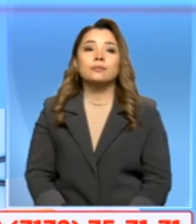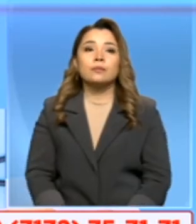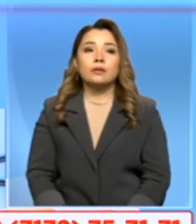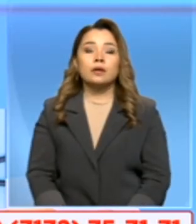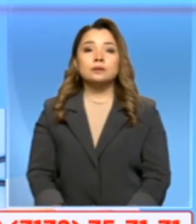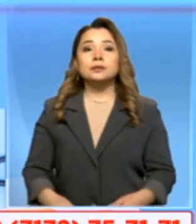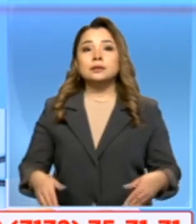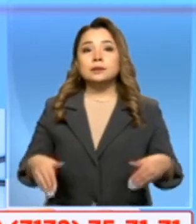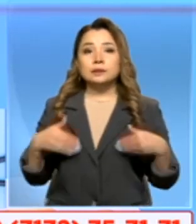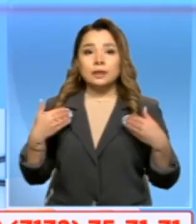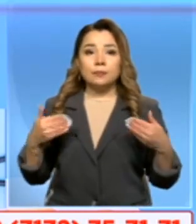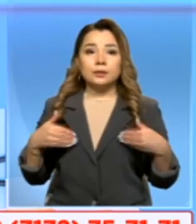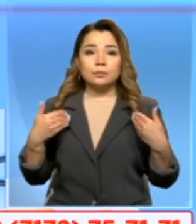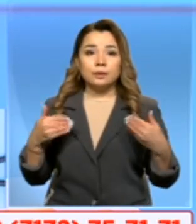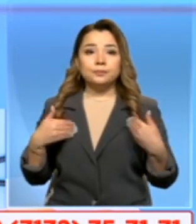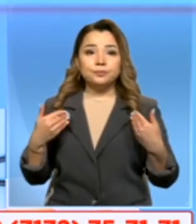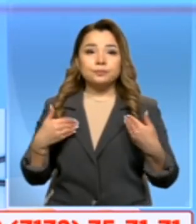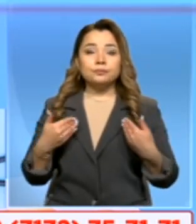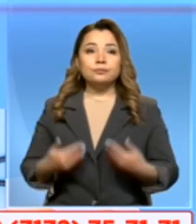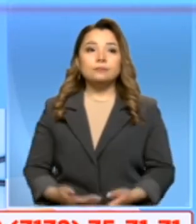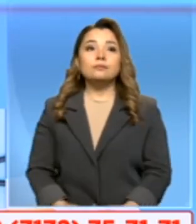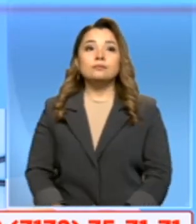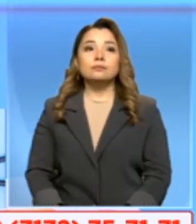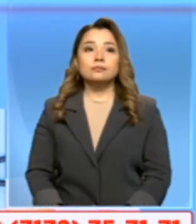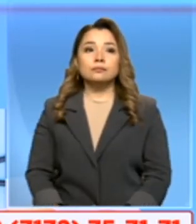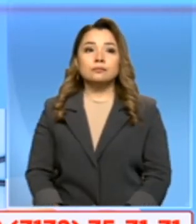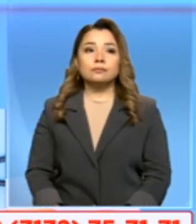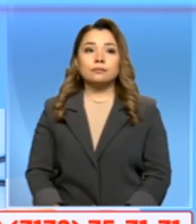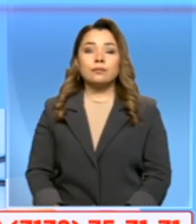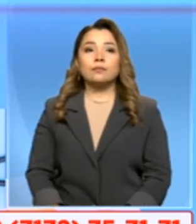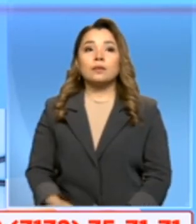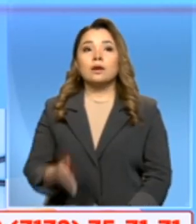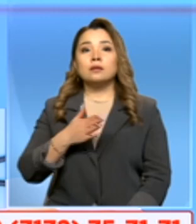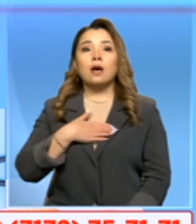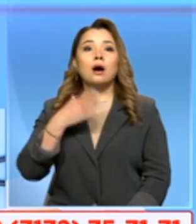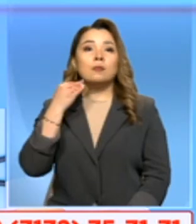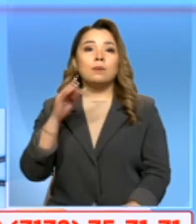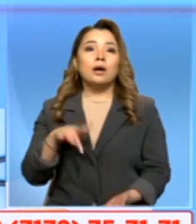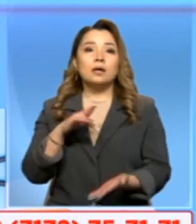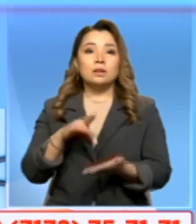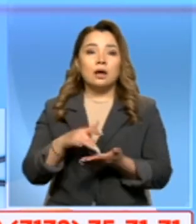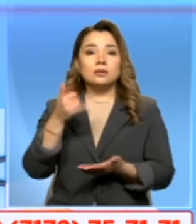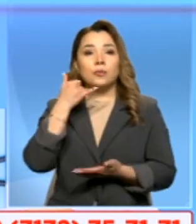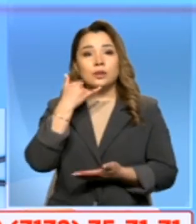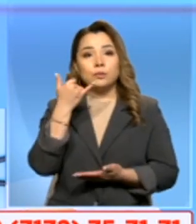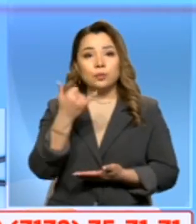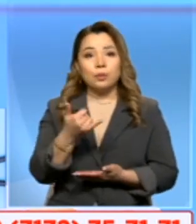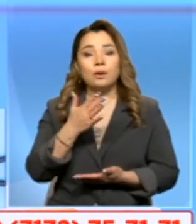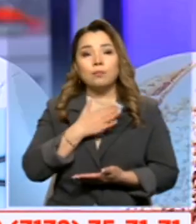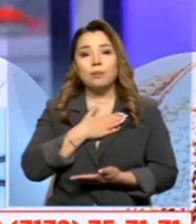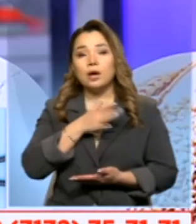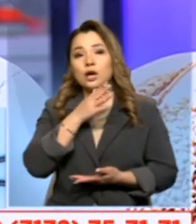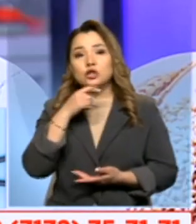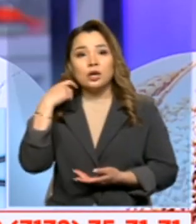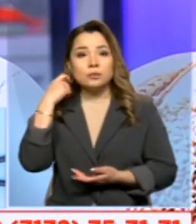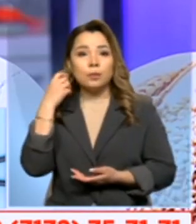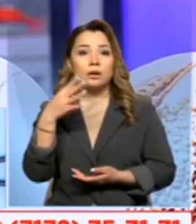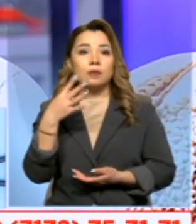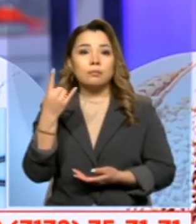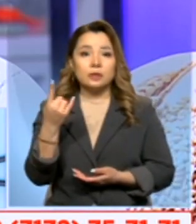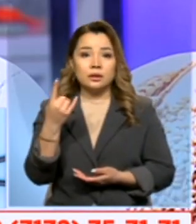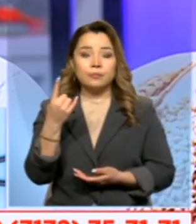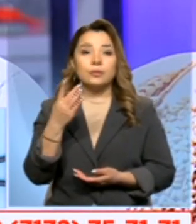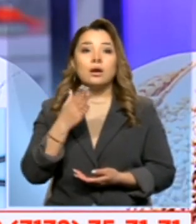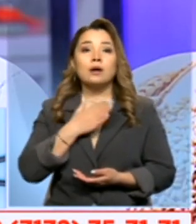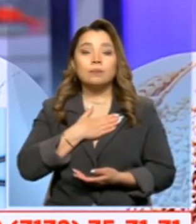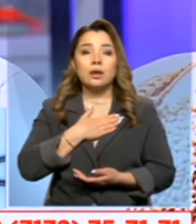Алло, сәлеметсіз ба? Иә, айта қойыңыз. Сәлеметсіздер ма? Иә, мен Алматы қаласынан звондап тұрмын. Менің жасым 41-де.